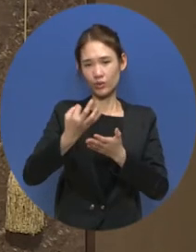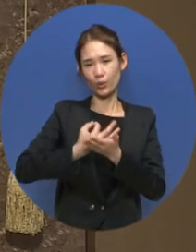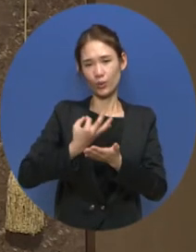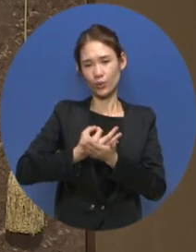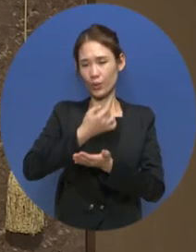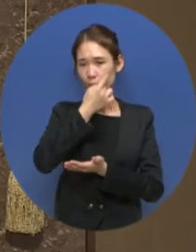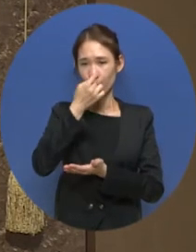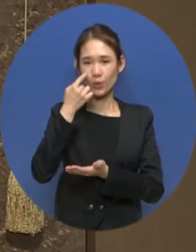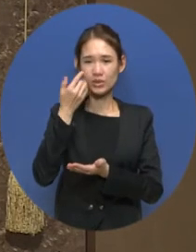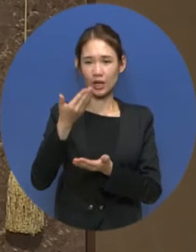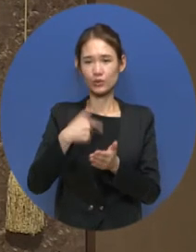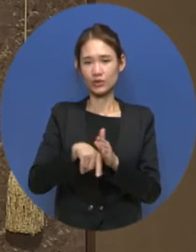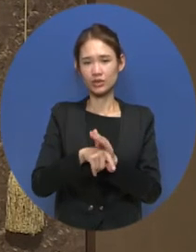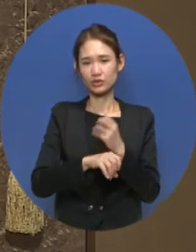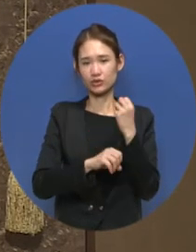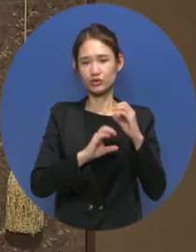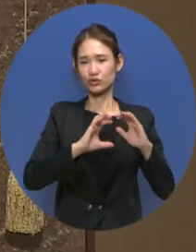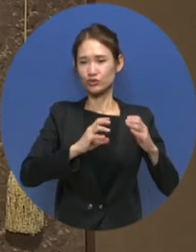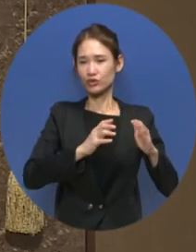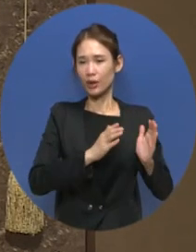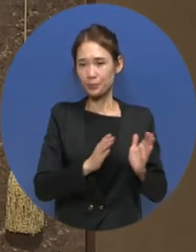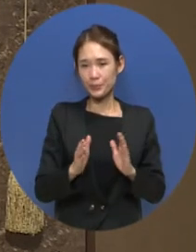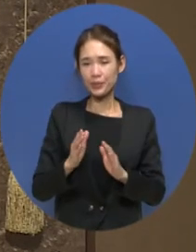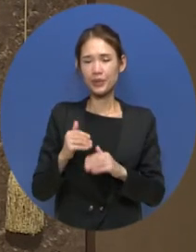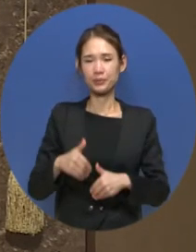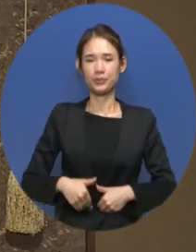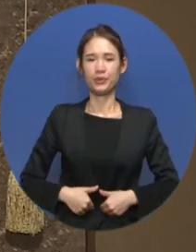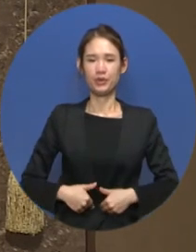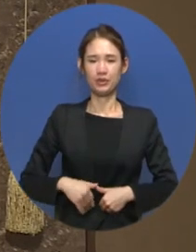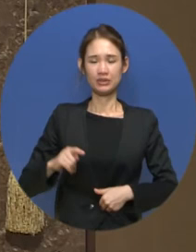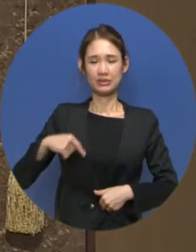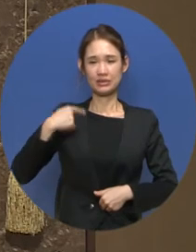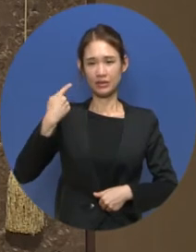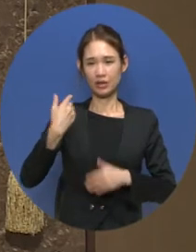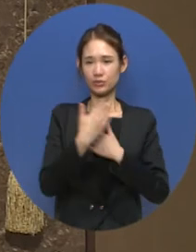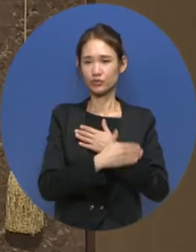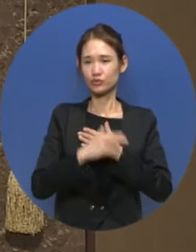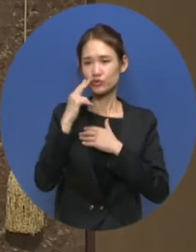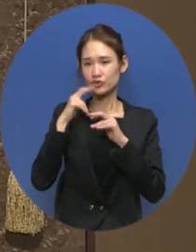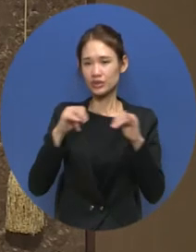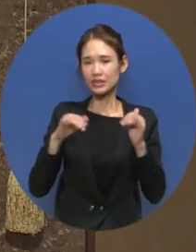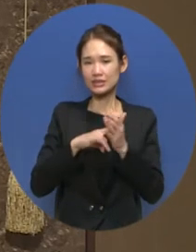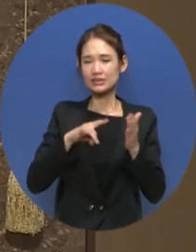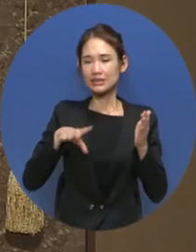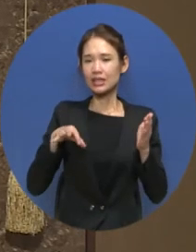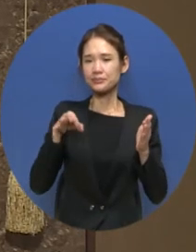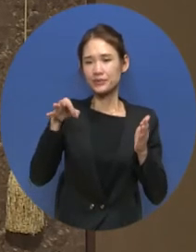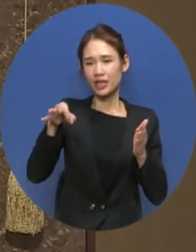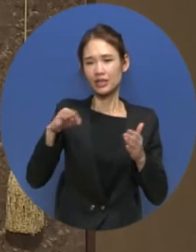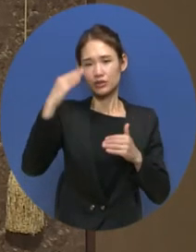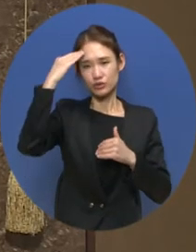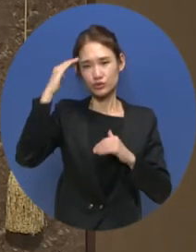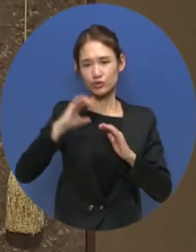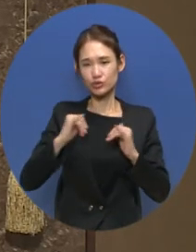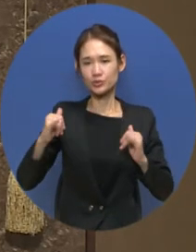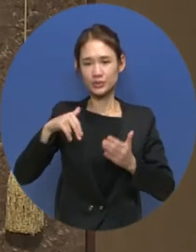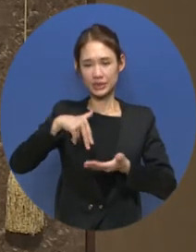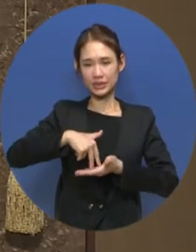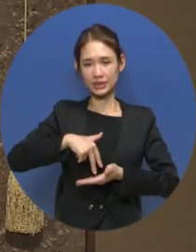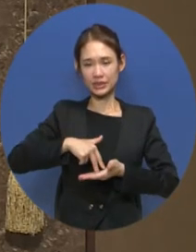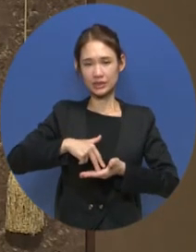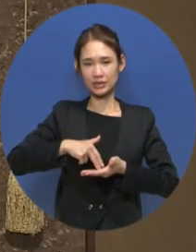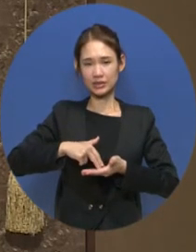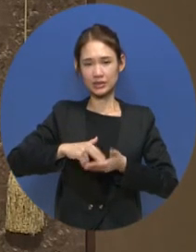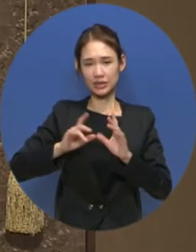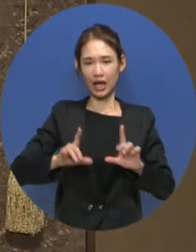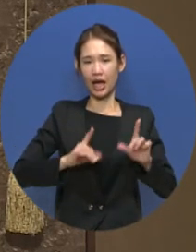있도록 국가가 마련해야 되는 거고 그다음에 중증장애인들도 세금을 내는 한 국민으로서 네. 대한민국에 살아갈 수